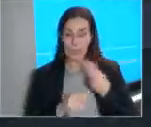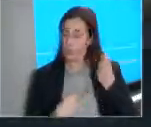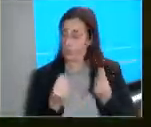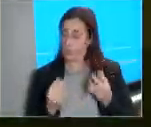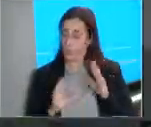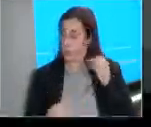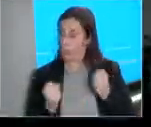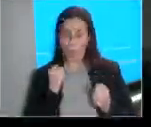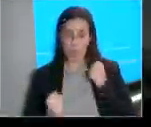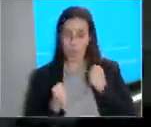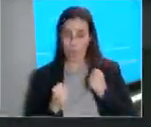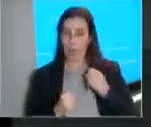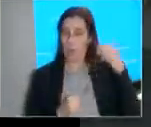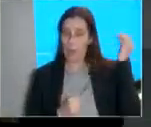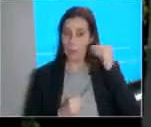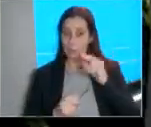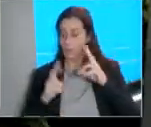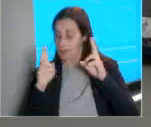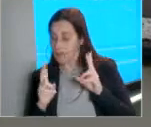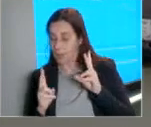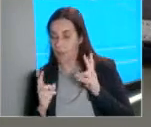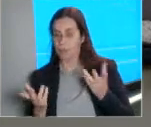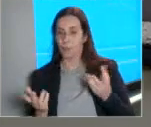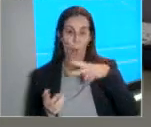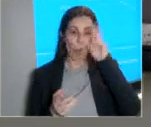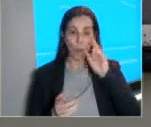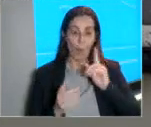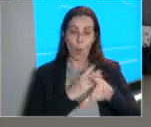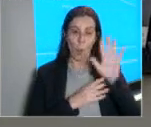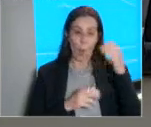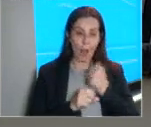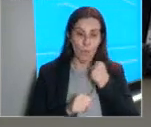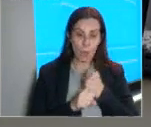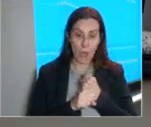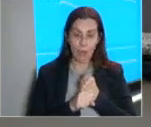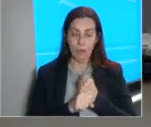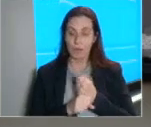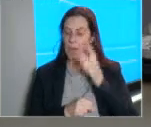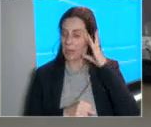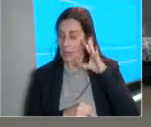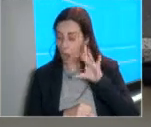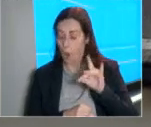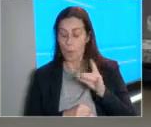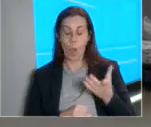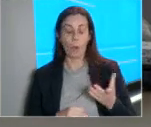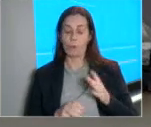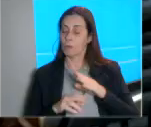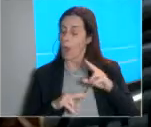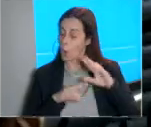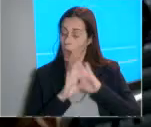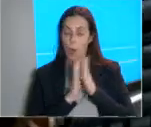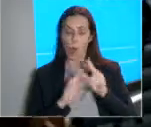קשה מאוד. לימודים מופסקים, הורים לא הולכים לעבודה, טראומות ופוסט-טראומות